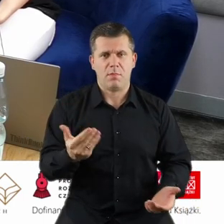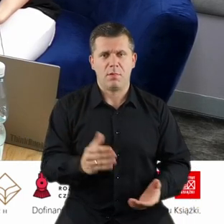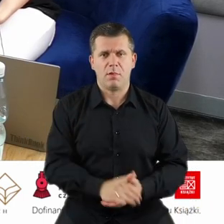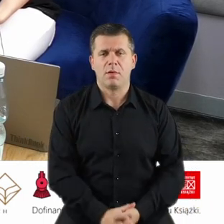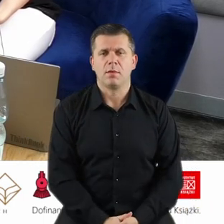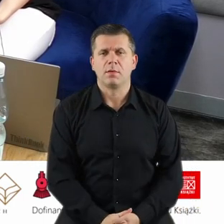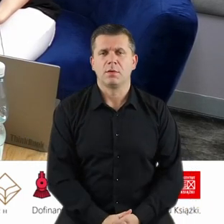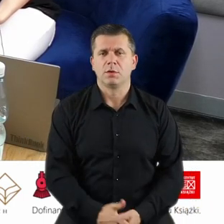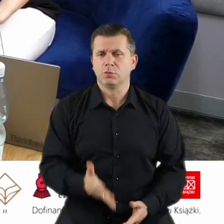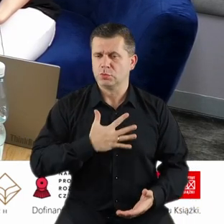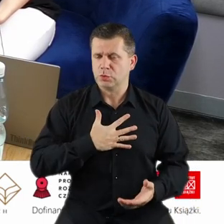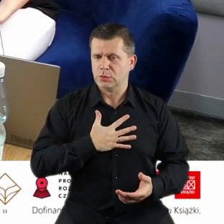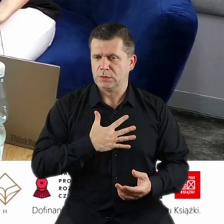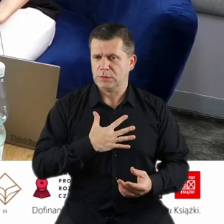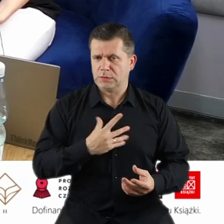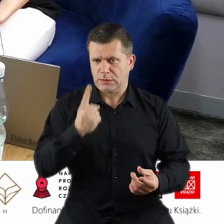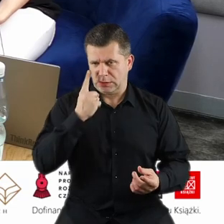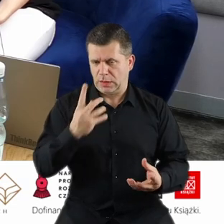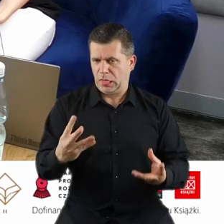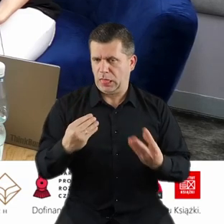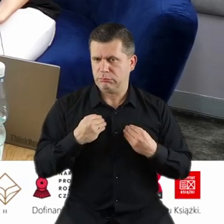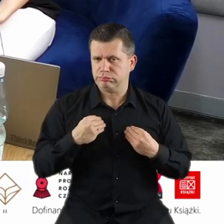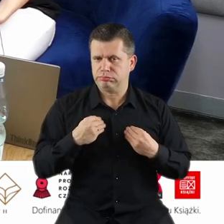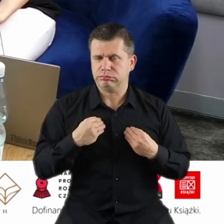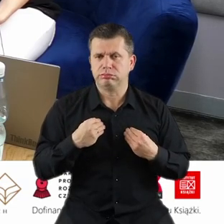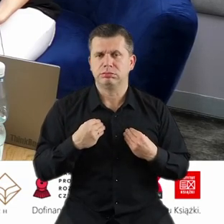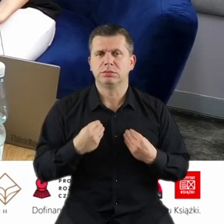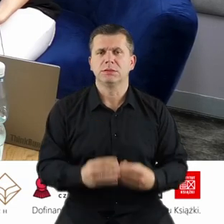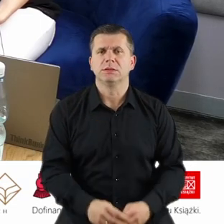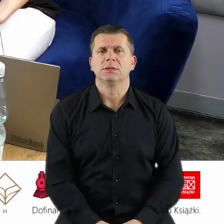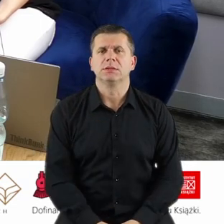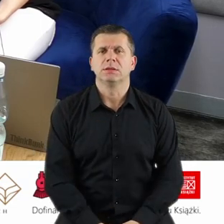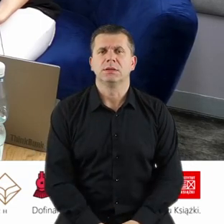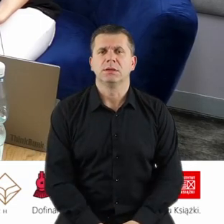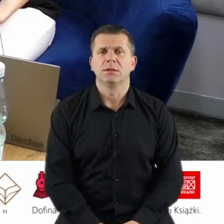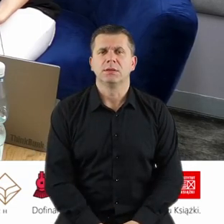dane bardzo, bardzo poruszające i dające do myślenia, zwłaszcza, że